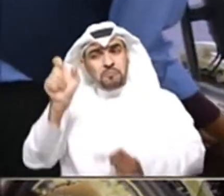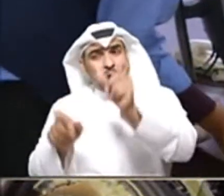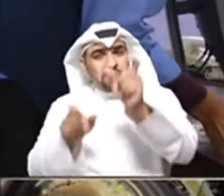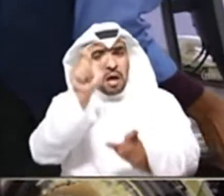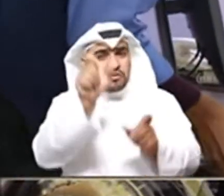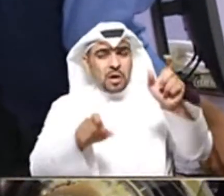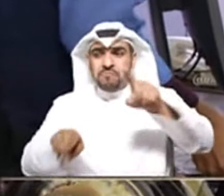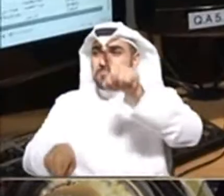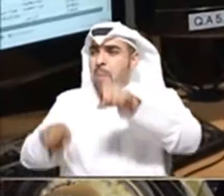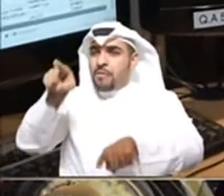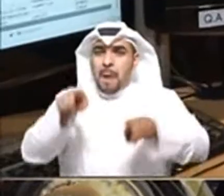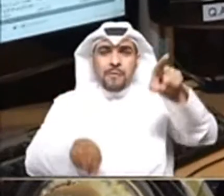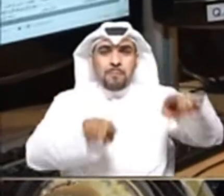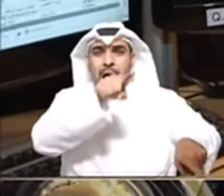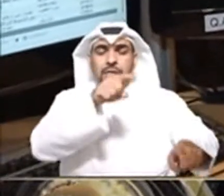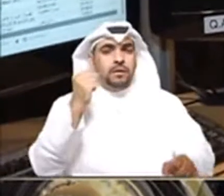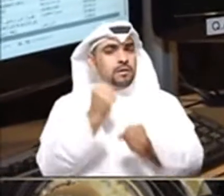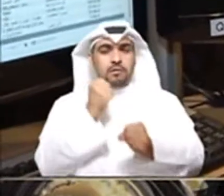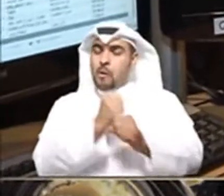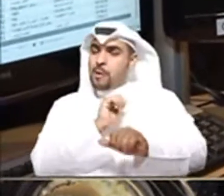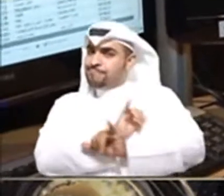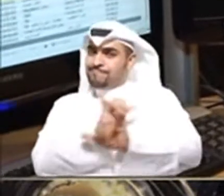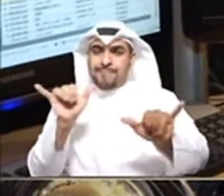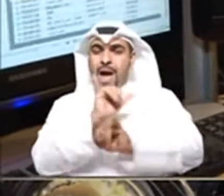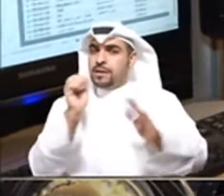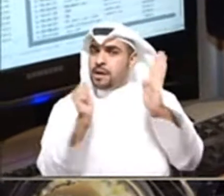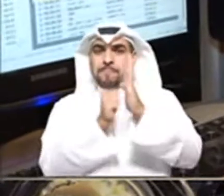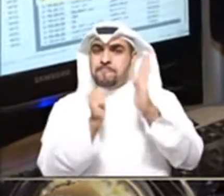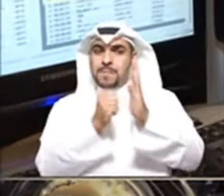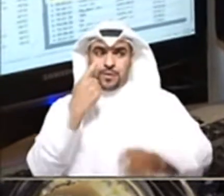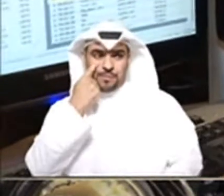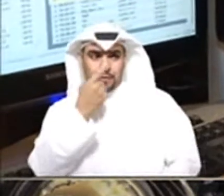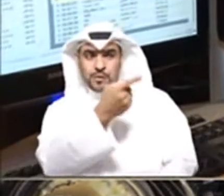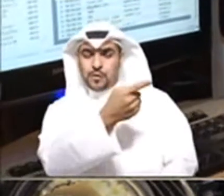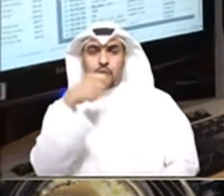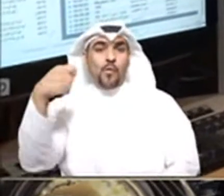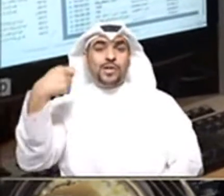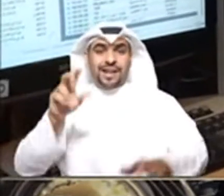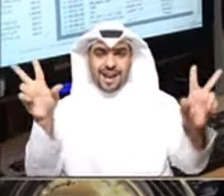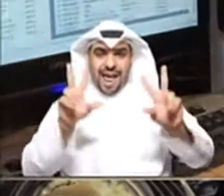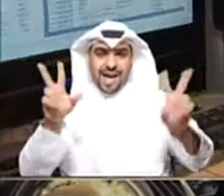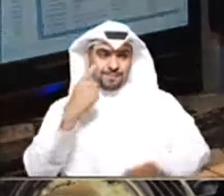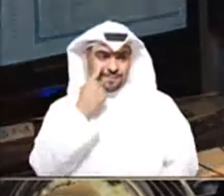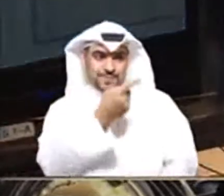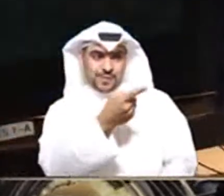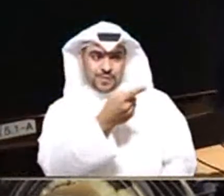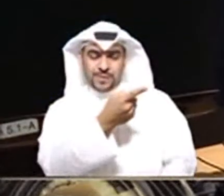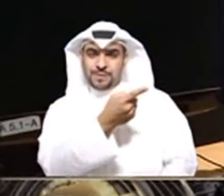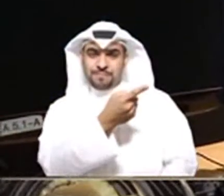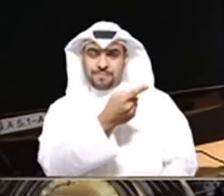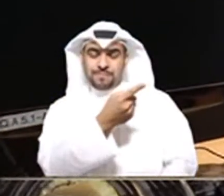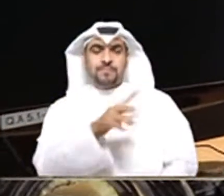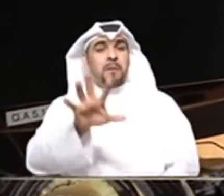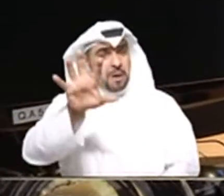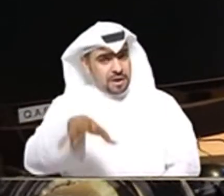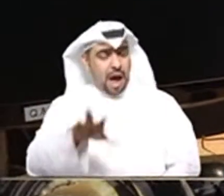تتطلب وجودهم بين أروقة المكاتب ودهاليز العمل، وخاصة في وزارة الإعلام. شيء طبيعي انه يتمنى